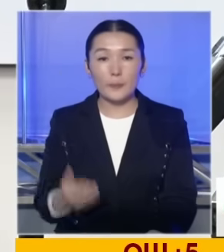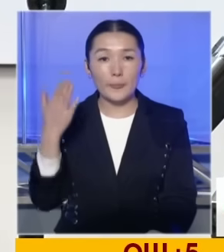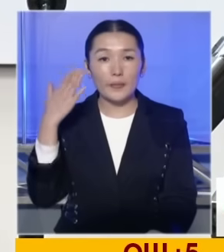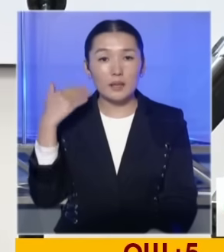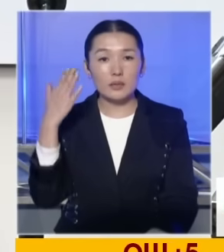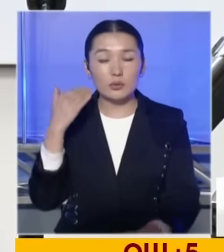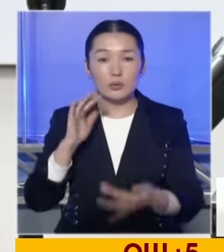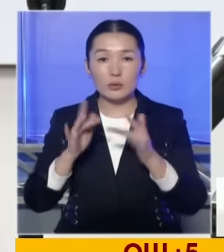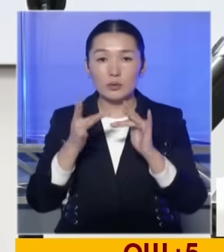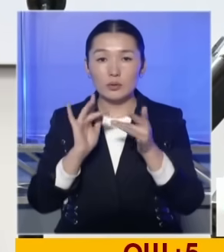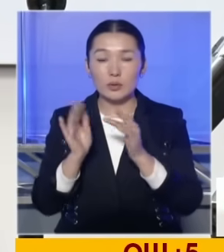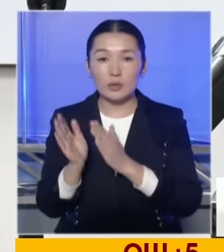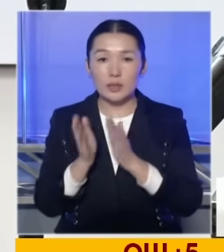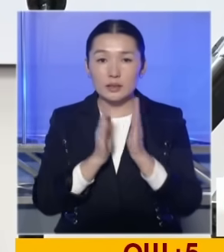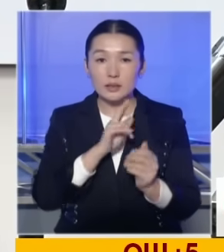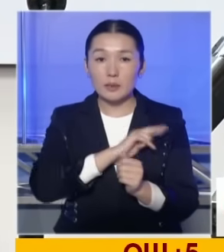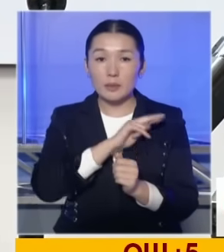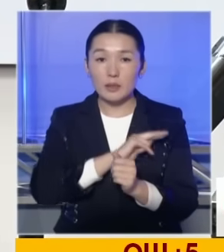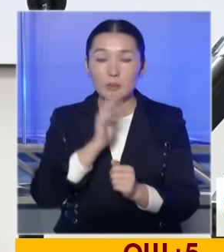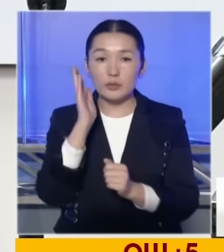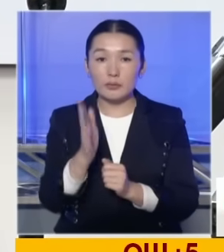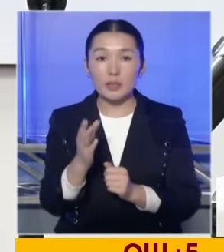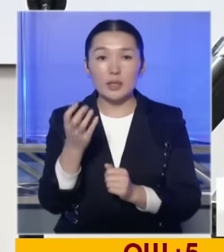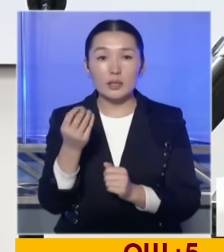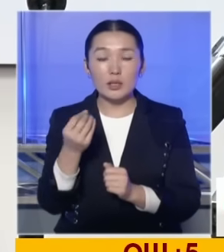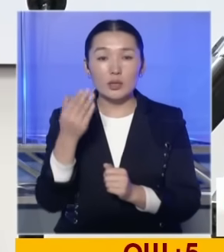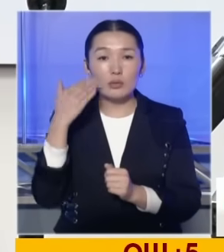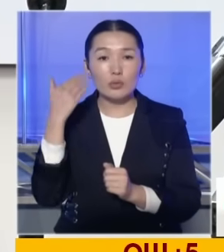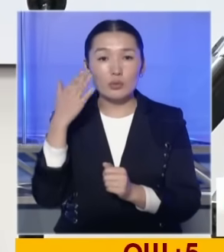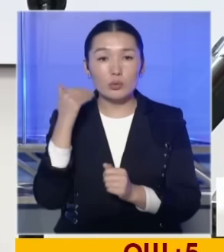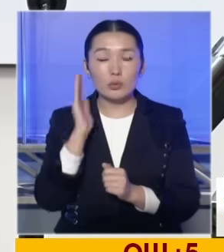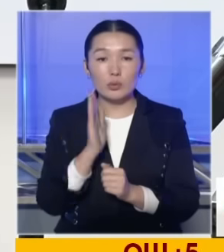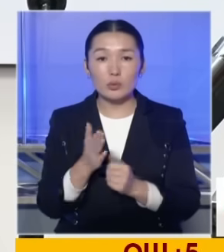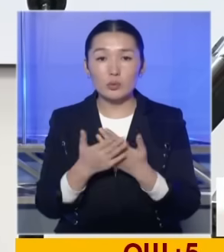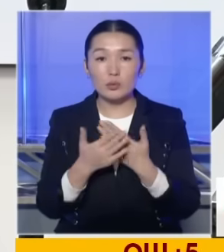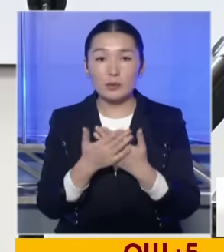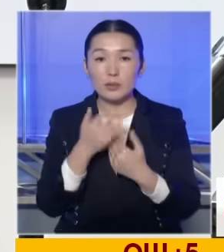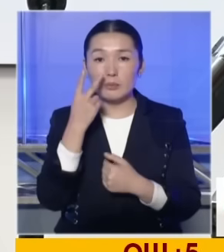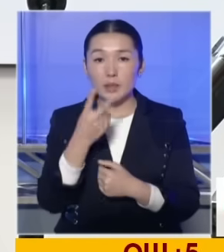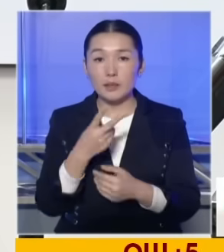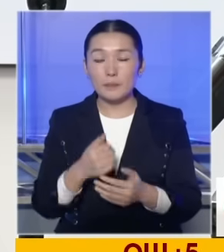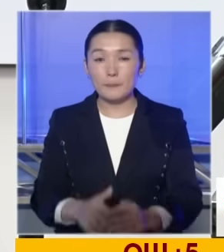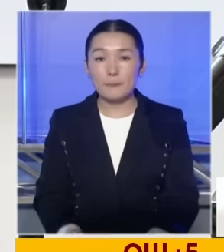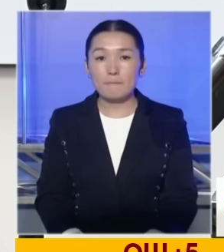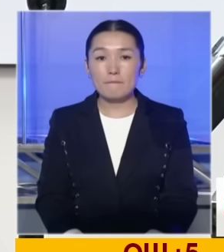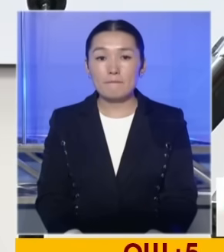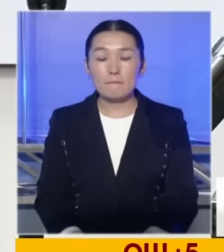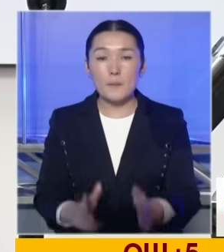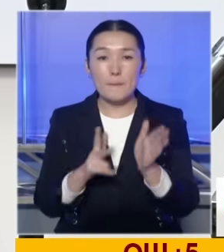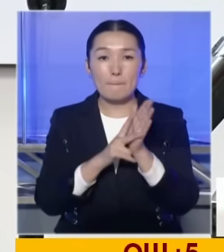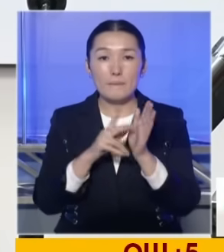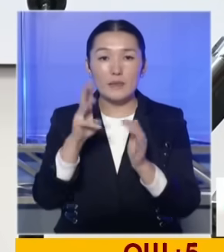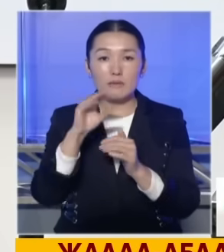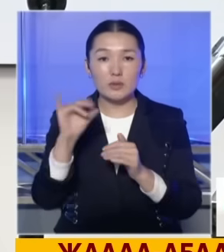системалар кирип атат. Алдыда дагы жөнөкөйлөтүүлөр болот. Мисалы алсак, жанагы эле 8 миллиондон